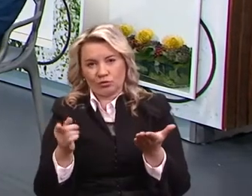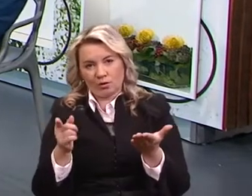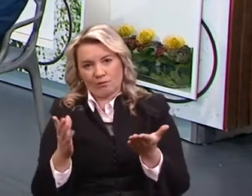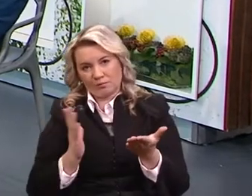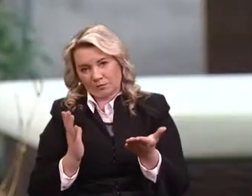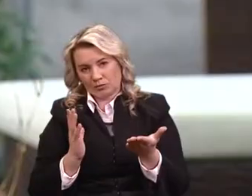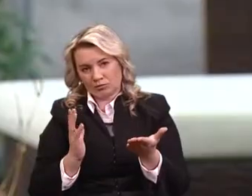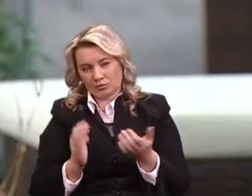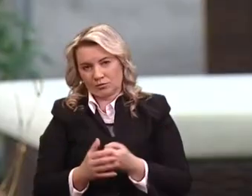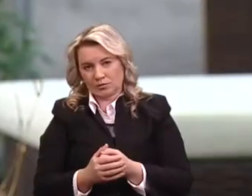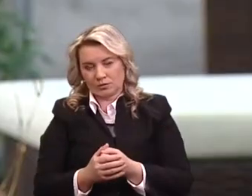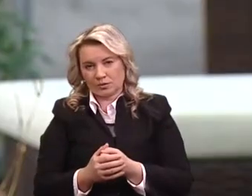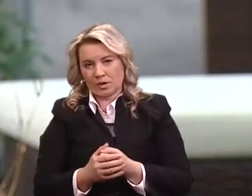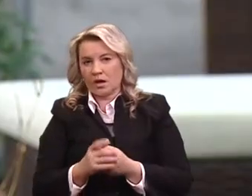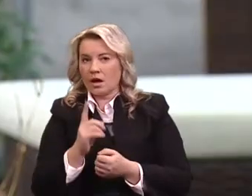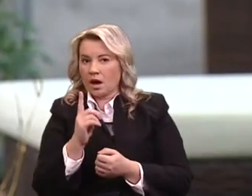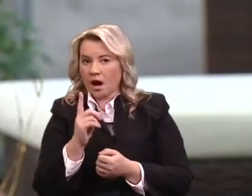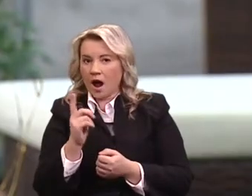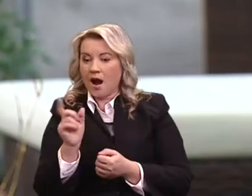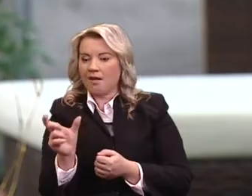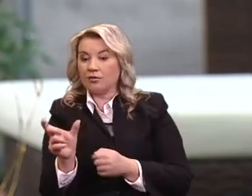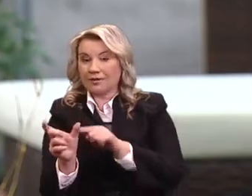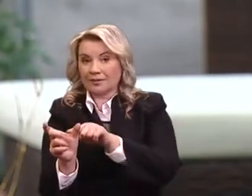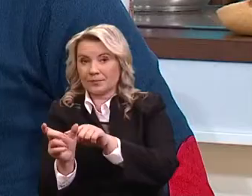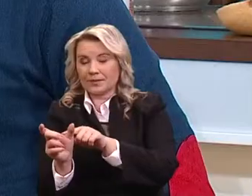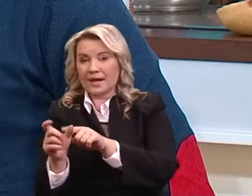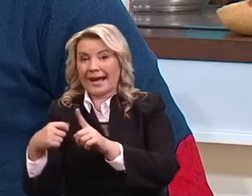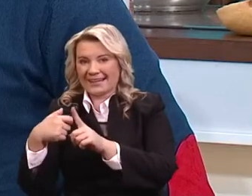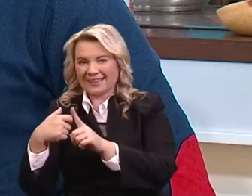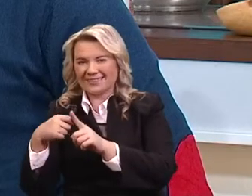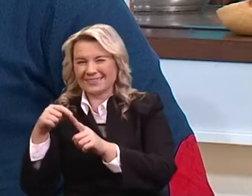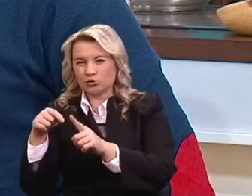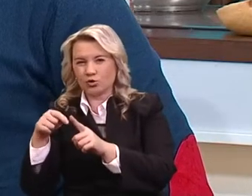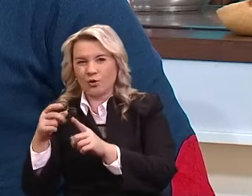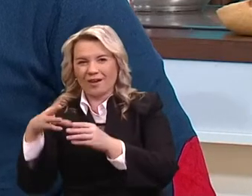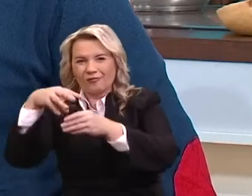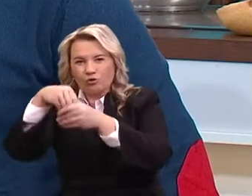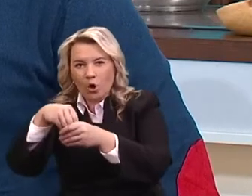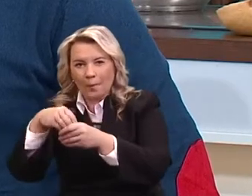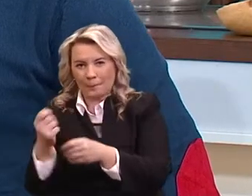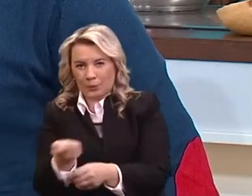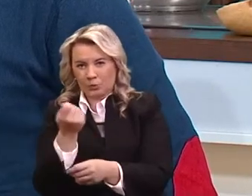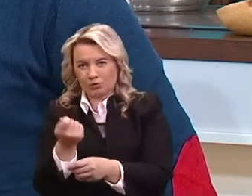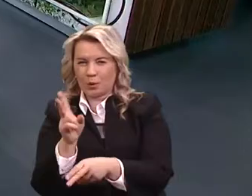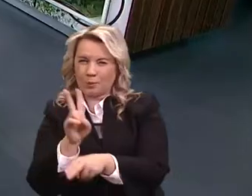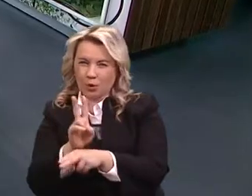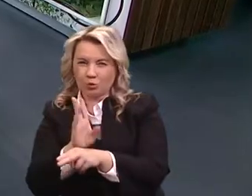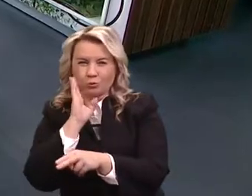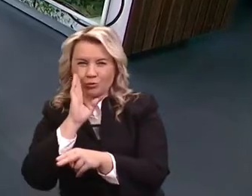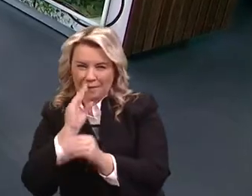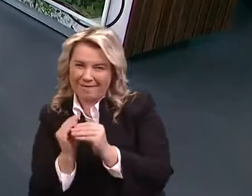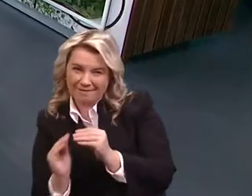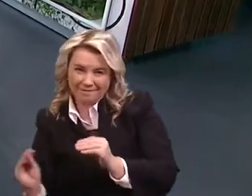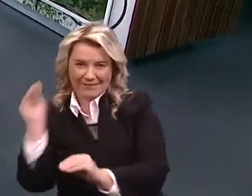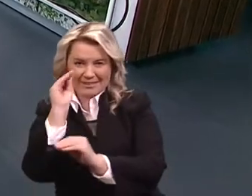bezpečnost. Na druhou stranu si ty peníze půjčuju, tak se tomu ještě budeme věnovat. Ano, tam je to úskalí právě, které si řekneme. Nakolik třeba